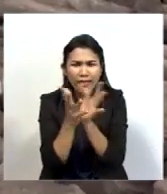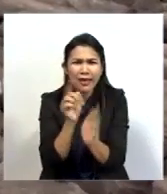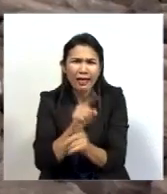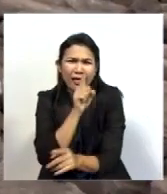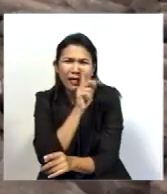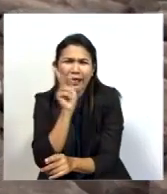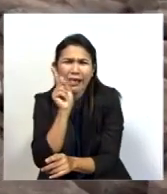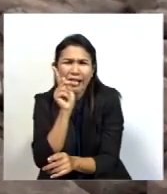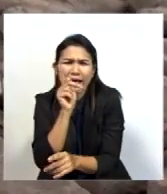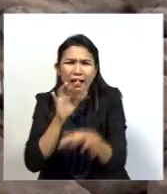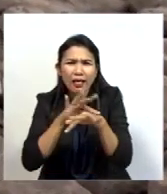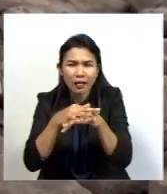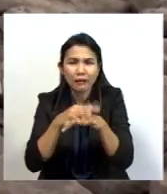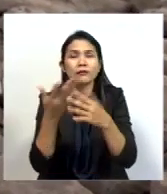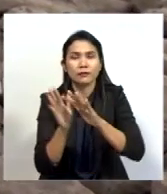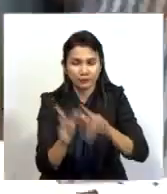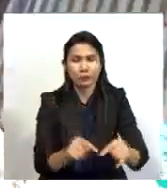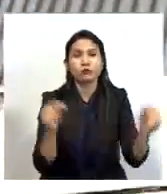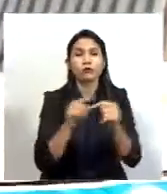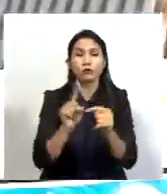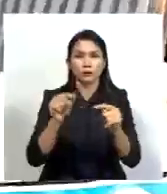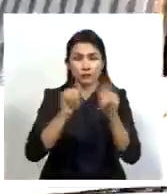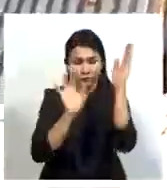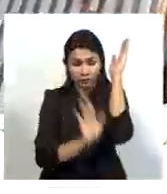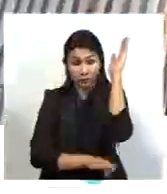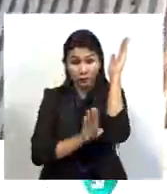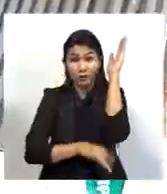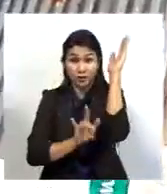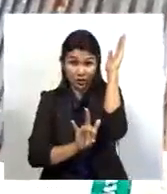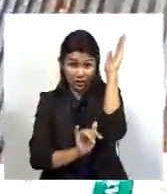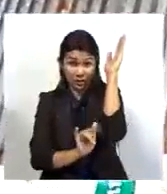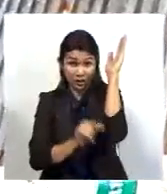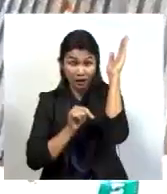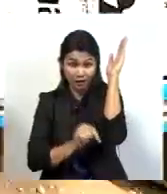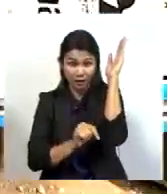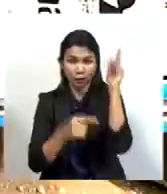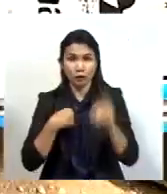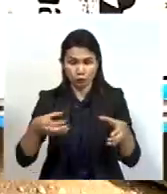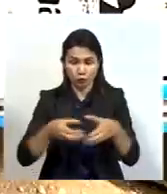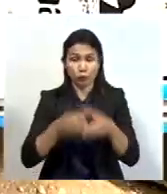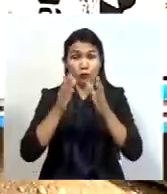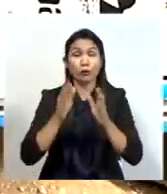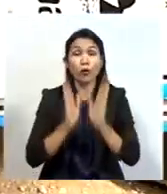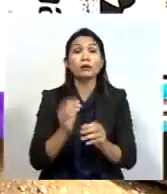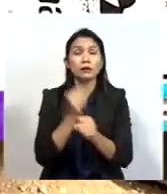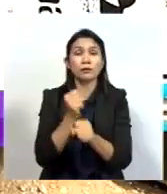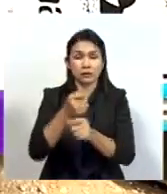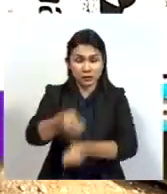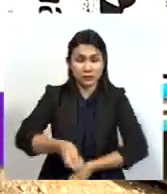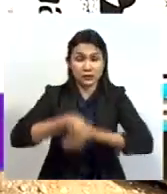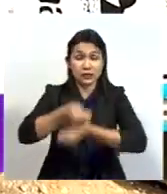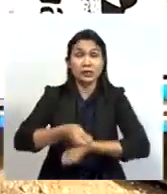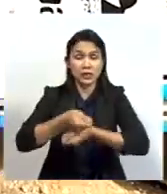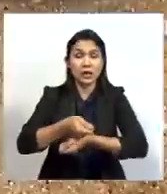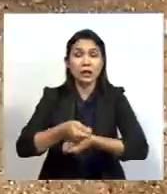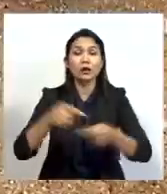ขณะที่จังหวัดยะลาค่ะนายเกษมพงษ์อารามวงวิวัฒน์เกษตรกรหมู่ที่7บ้านสวนส้มต